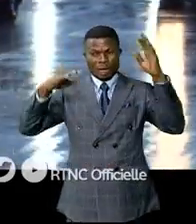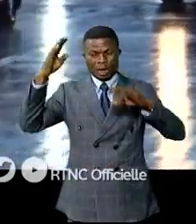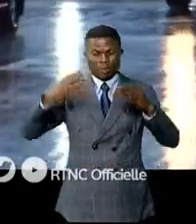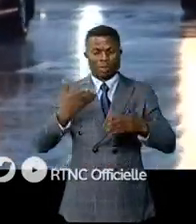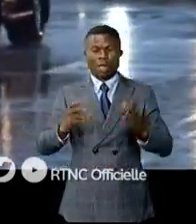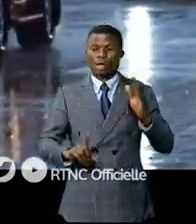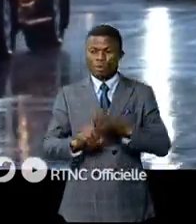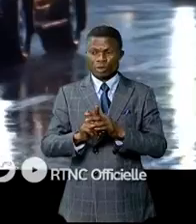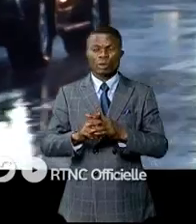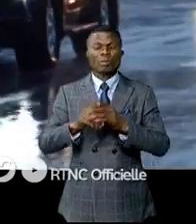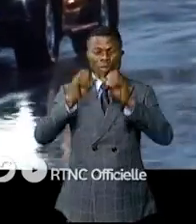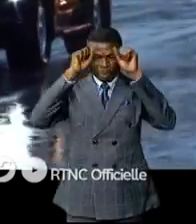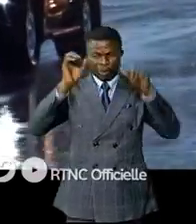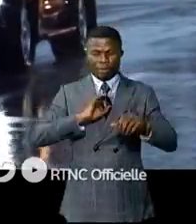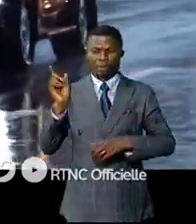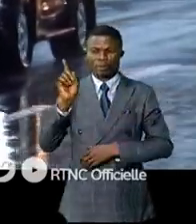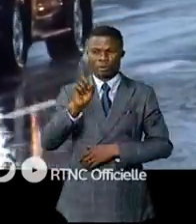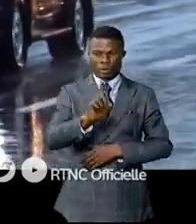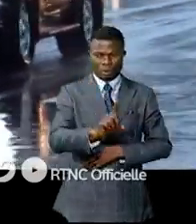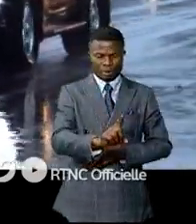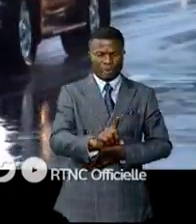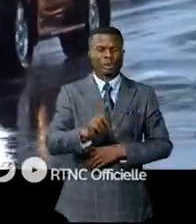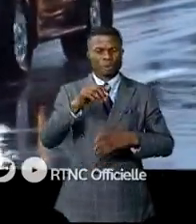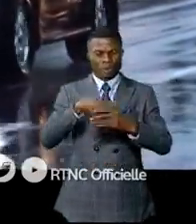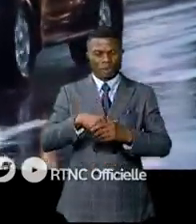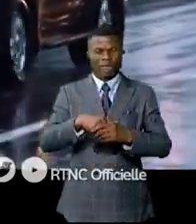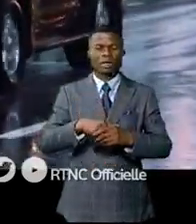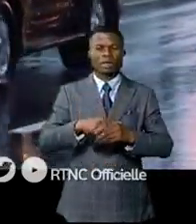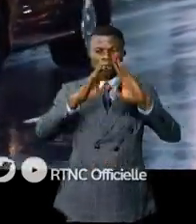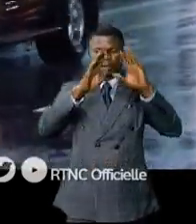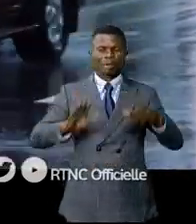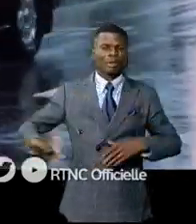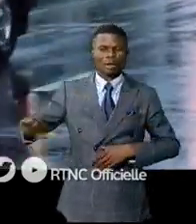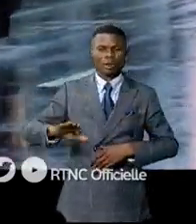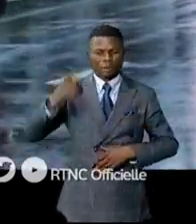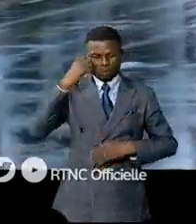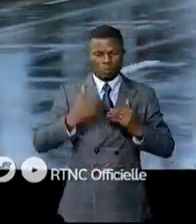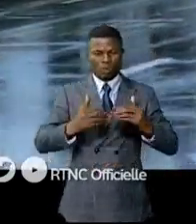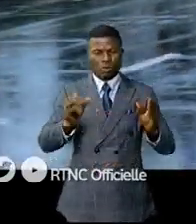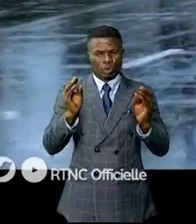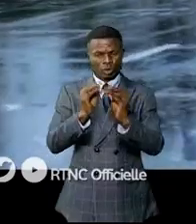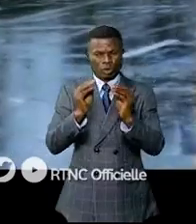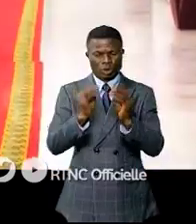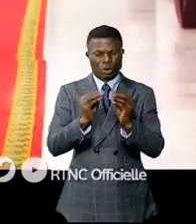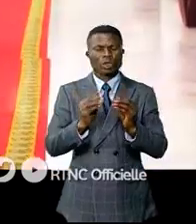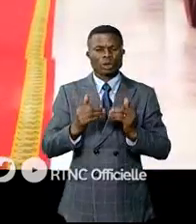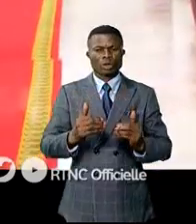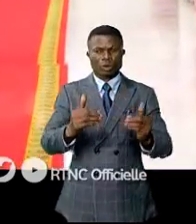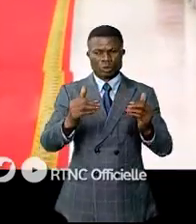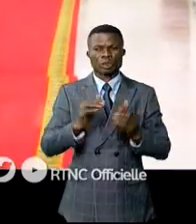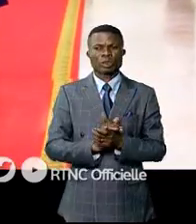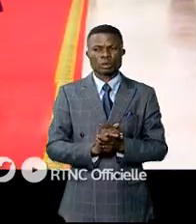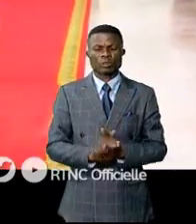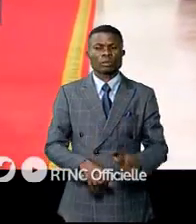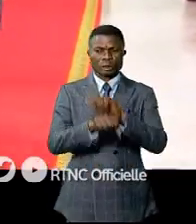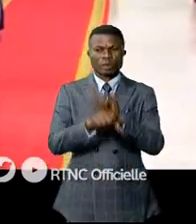Les averses de lundi matin sur Kinshasa n'ont pas eu raison de la détermination du chef de l'État à poursuivre avec les consultations nationales. Le